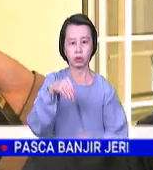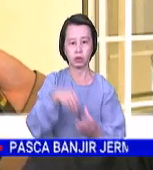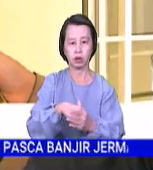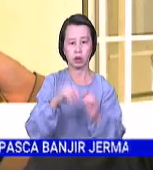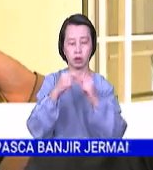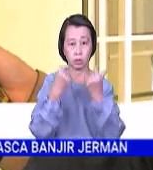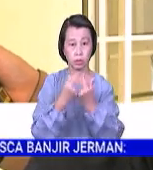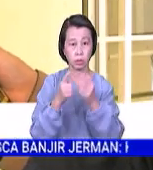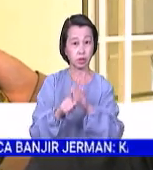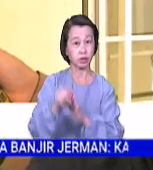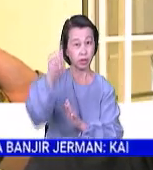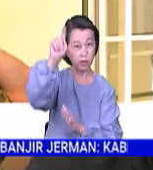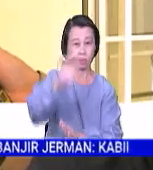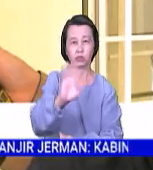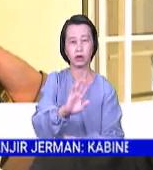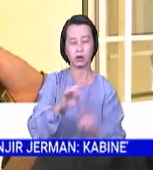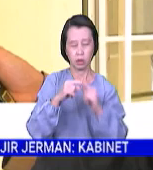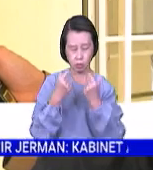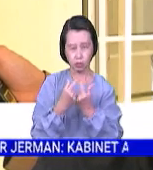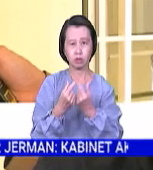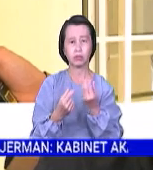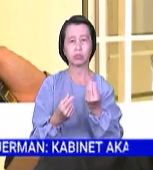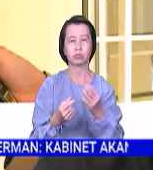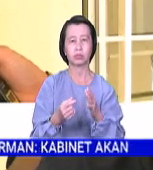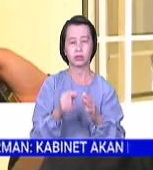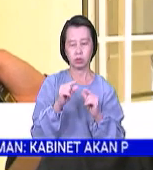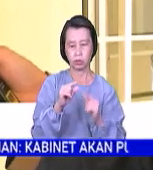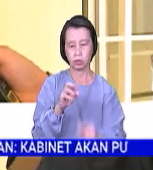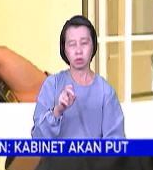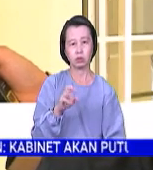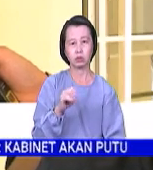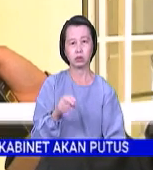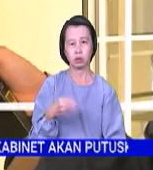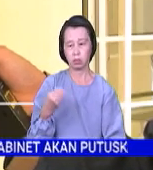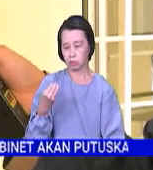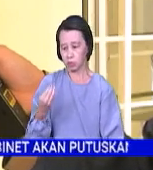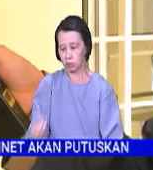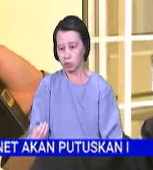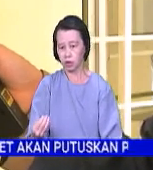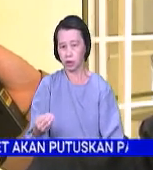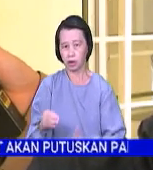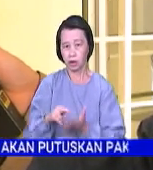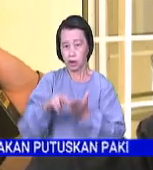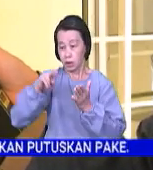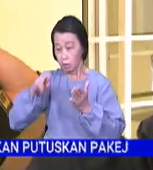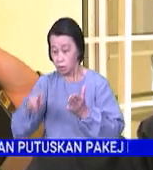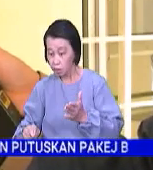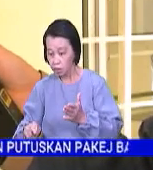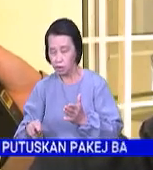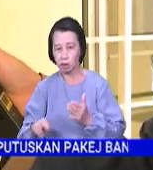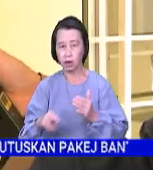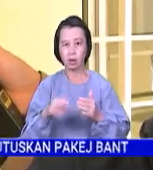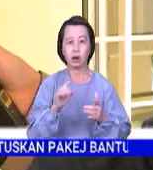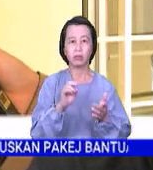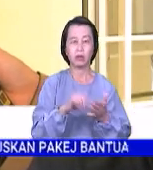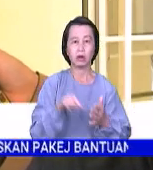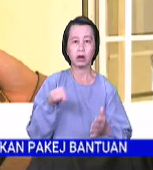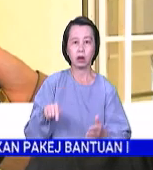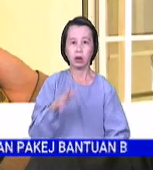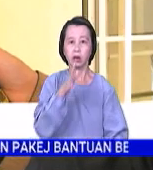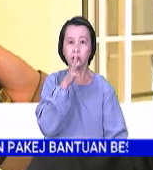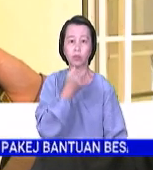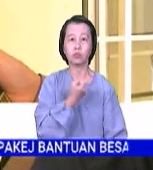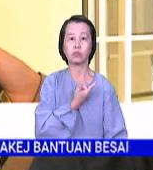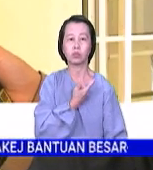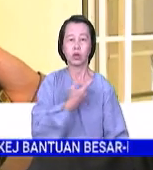dalam grade yang tinggi pun. Grade yang paling rendah pun ada, dan bila grade yang paling rendah, mereka itu ibu tunggal pula,